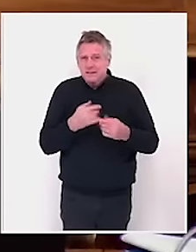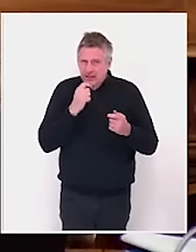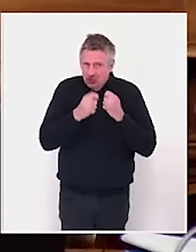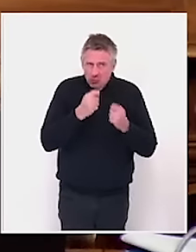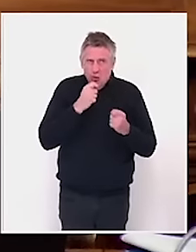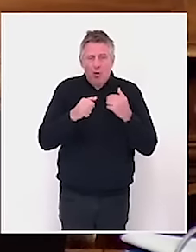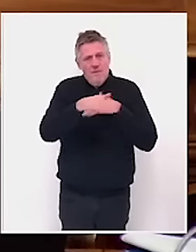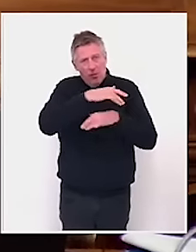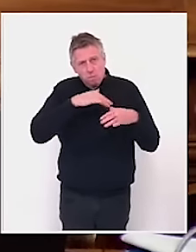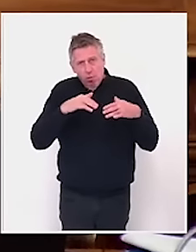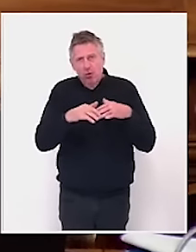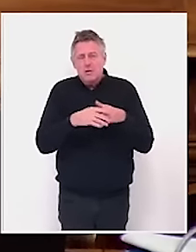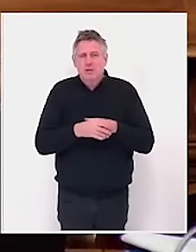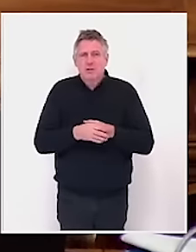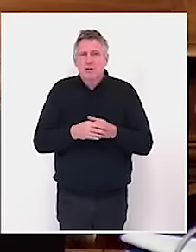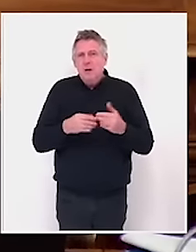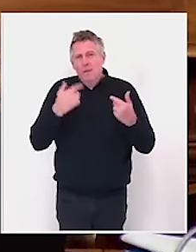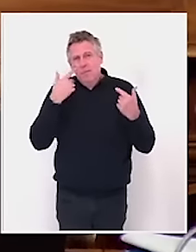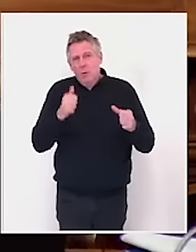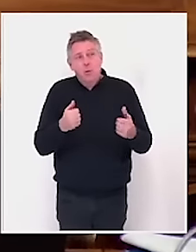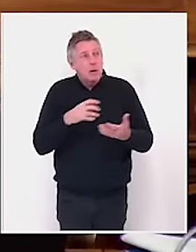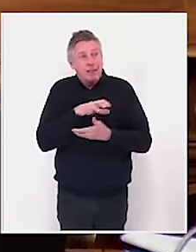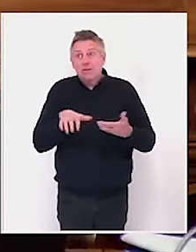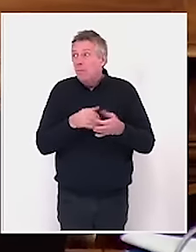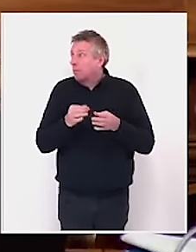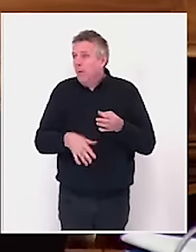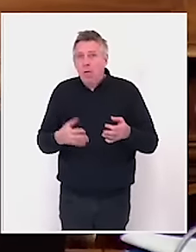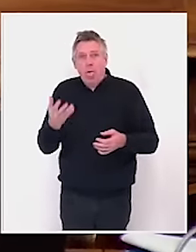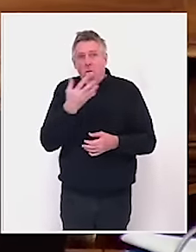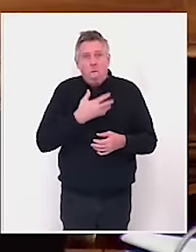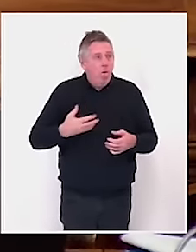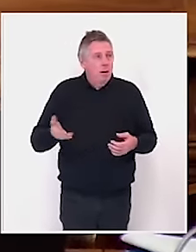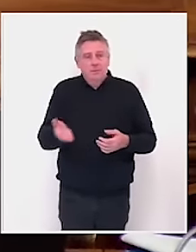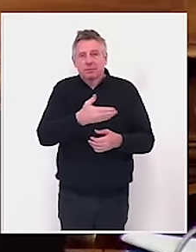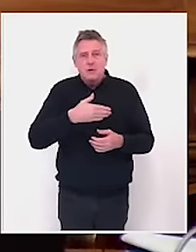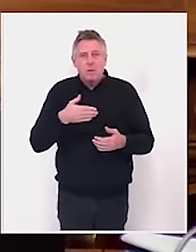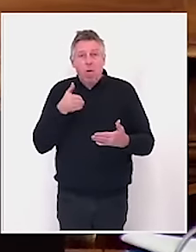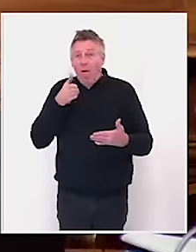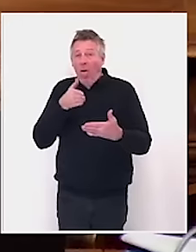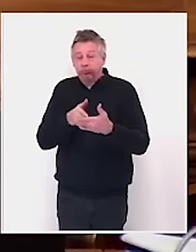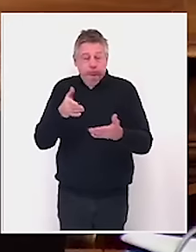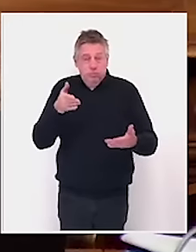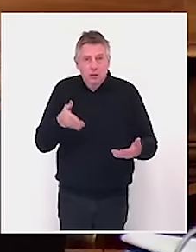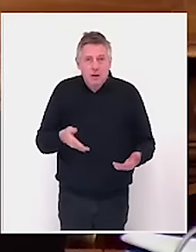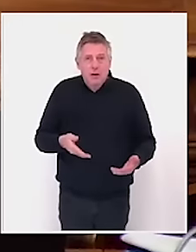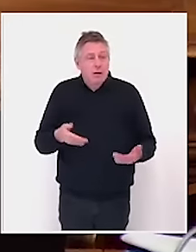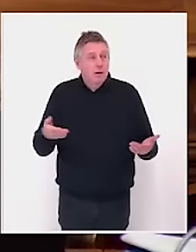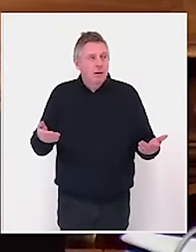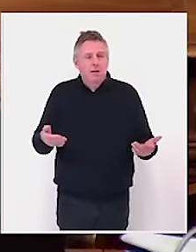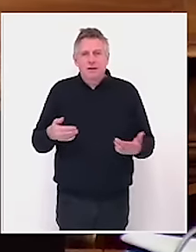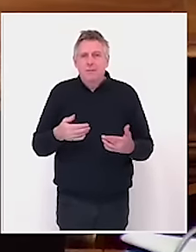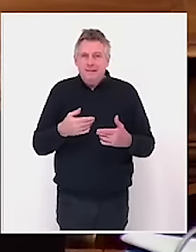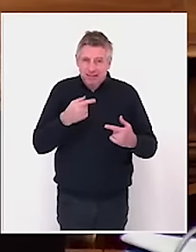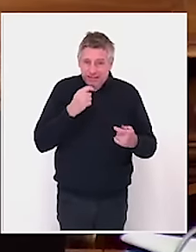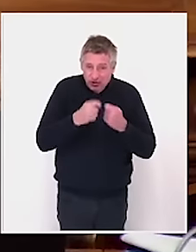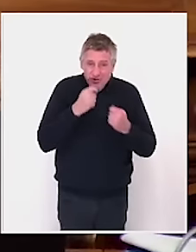on discute, bon, de toute façon, c'est pas compliqué, on voit bien la catastrophe aujourd'hui, on voit bien qu'on va dans un mur, mais on a du mal à discuter qu'en fait, la responsabilité